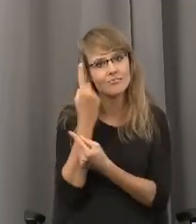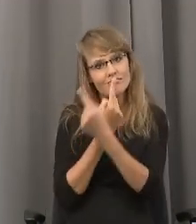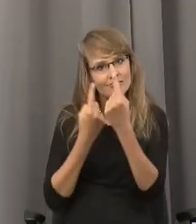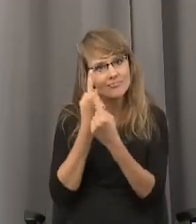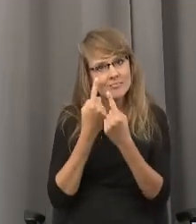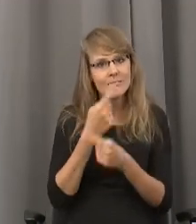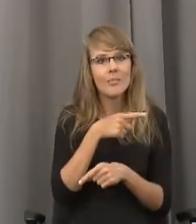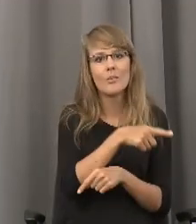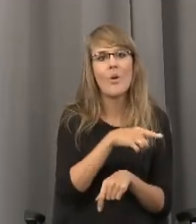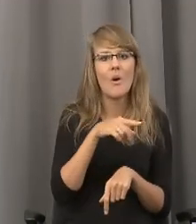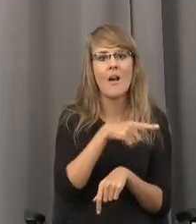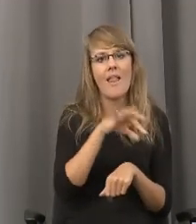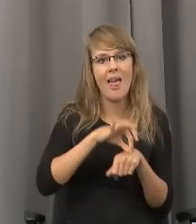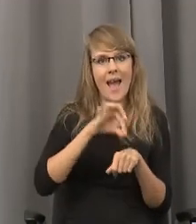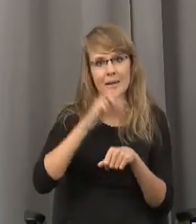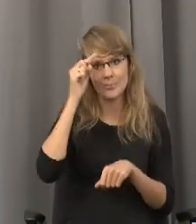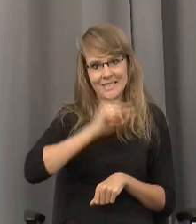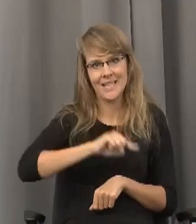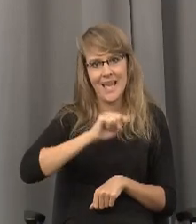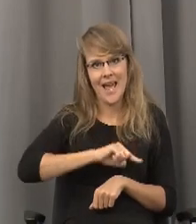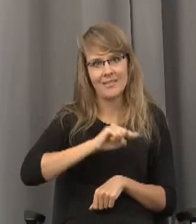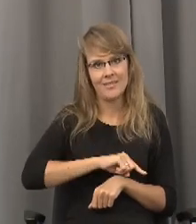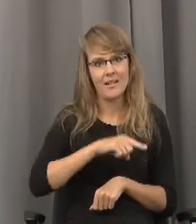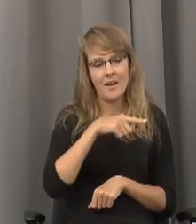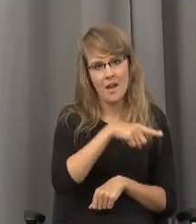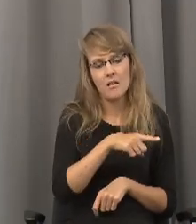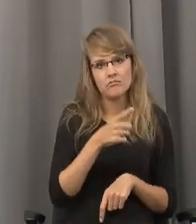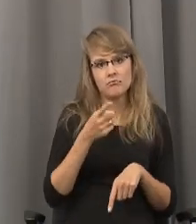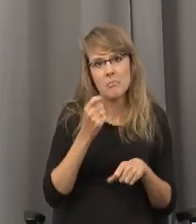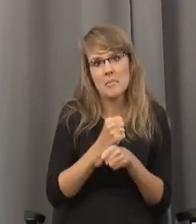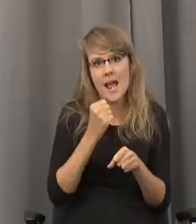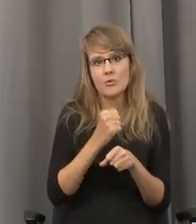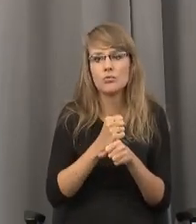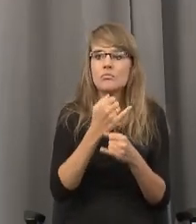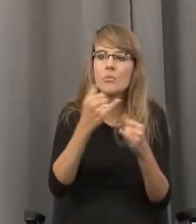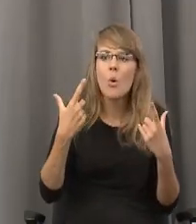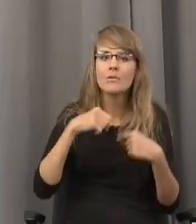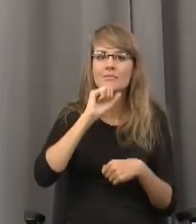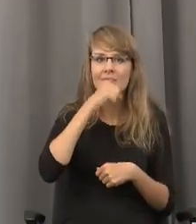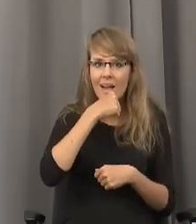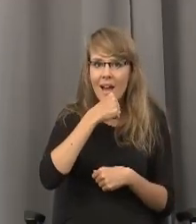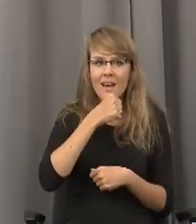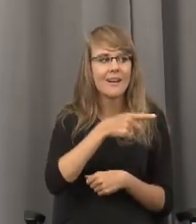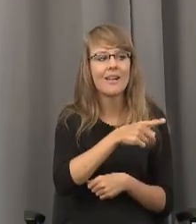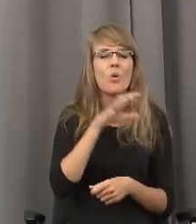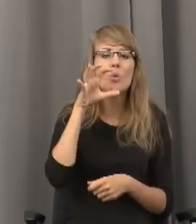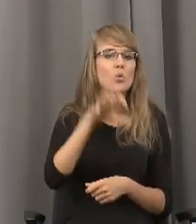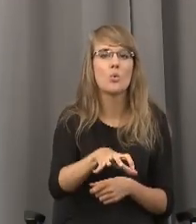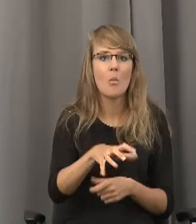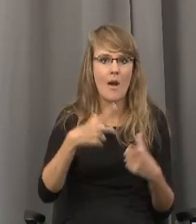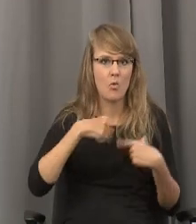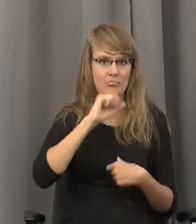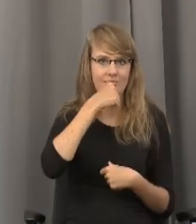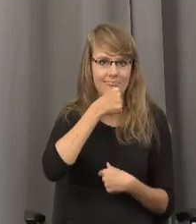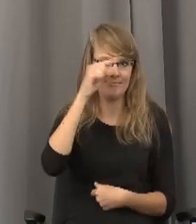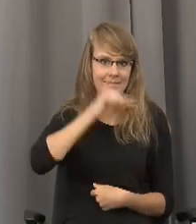jako lekarza praktyka, psychiatry, który przyjmuje osoby starsze i właściwie tylko starsze,